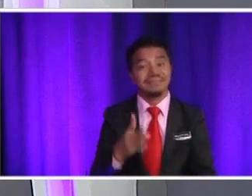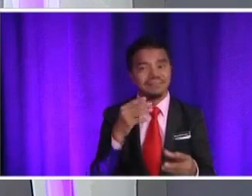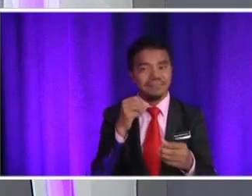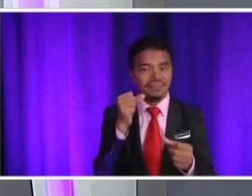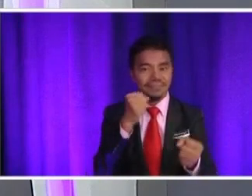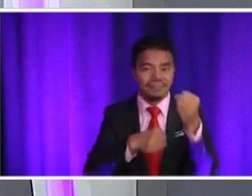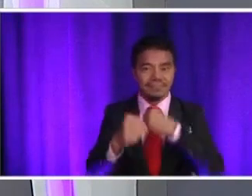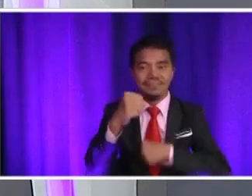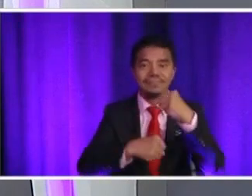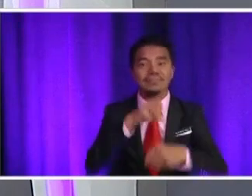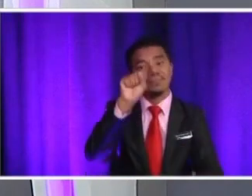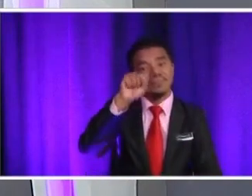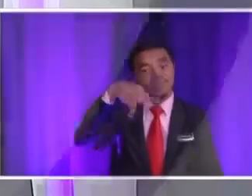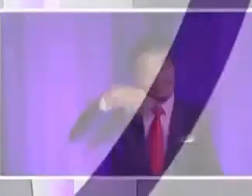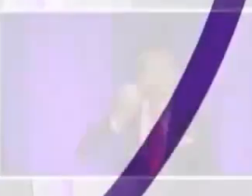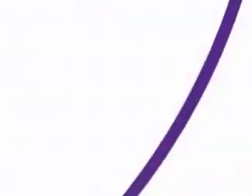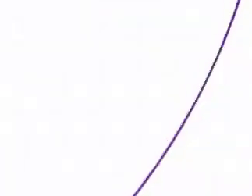SPM 2022.